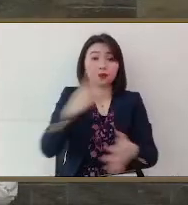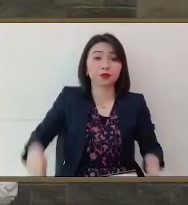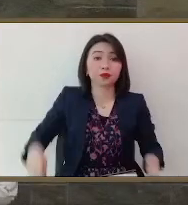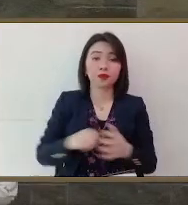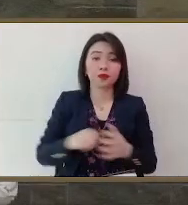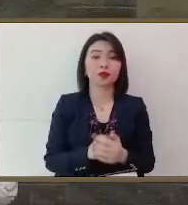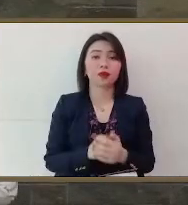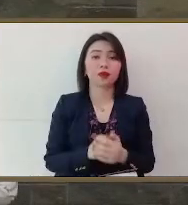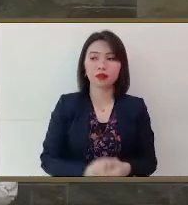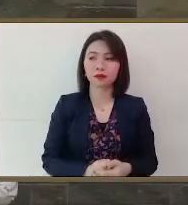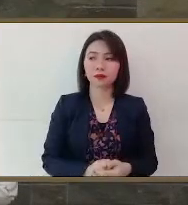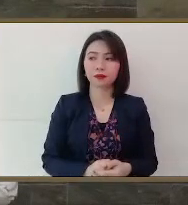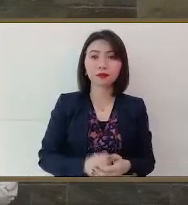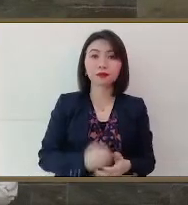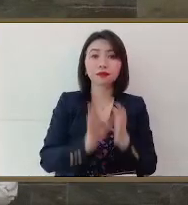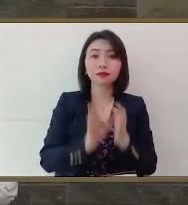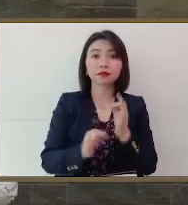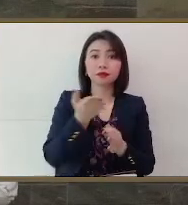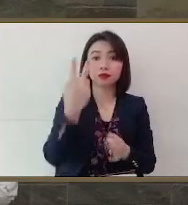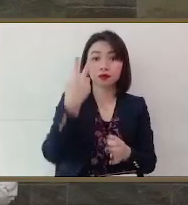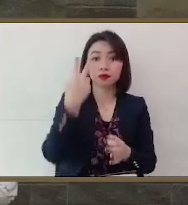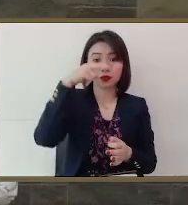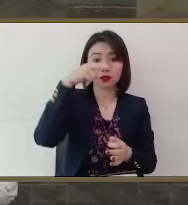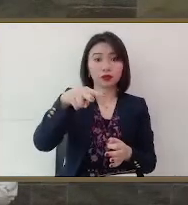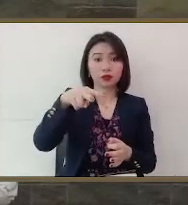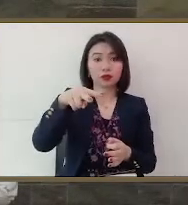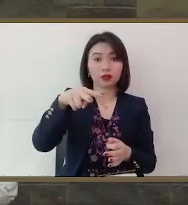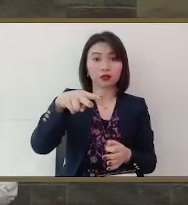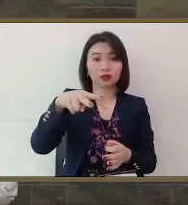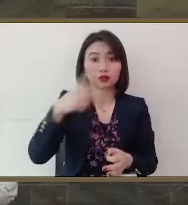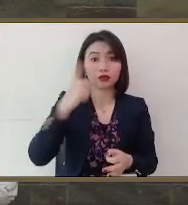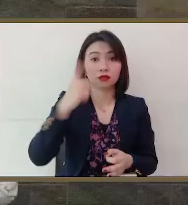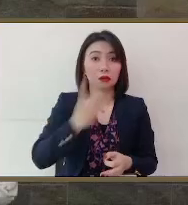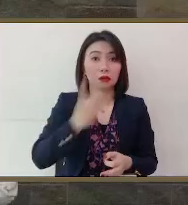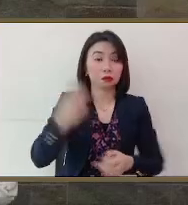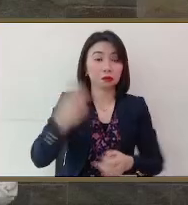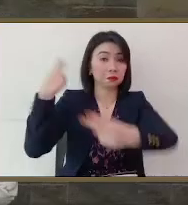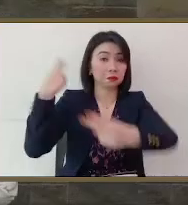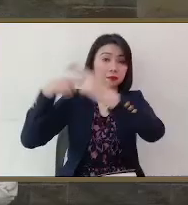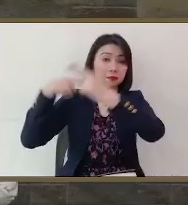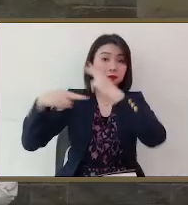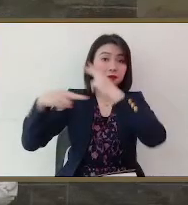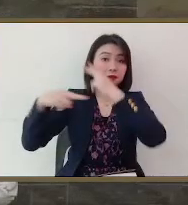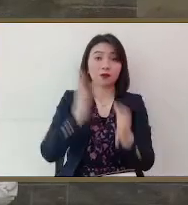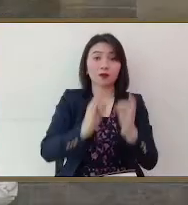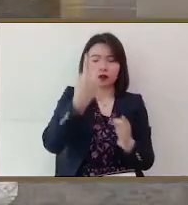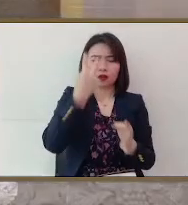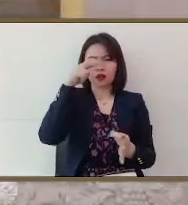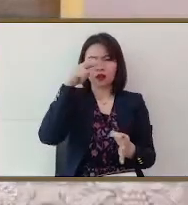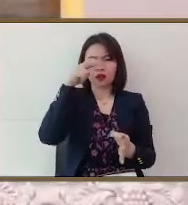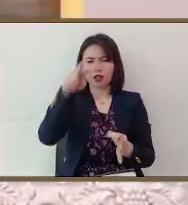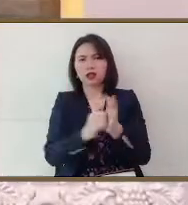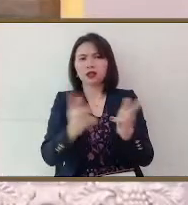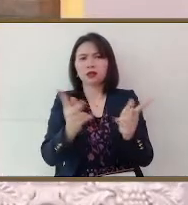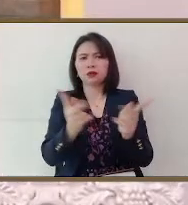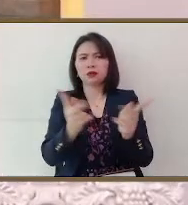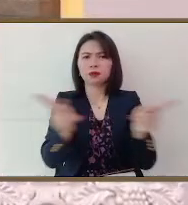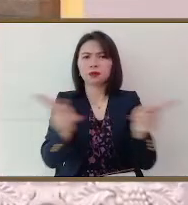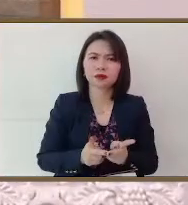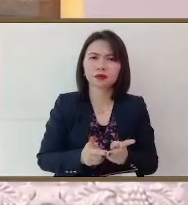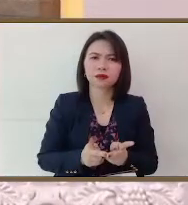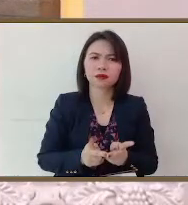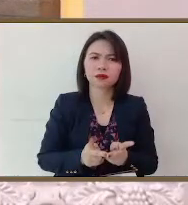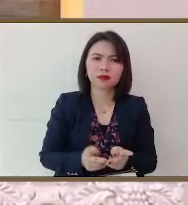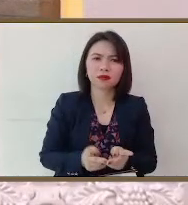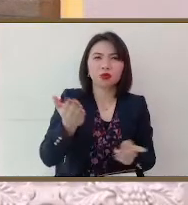Alright? Na pagka tumingin ka doon sa baba, ayon sa history, kapatid, pag tumingin ka doon sa baba ng mga tagal, few minutes, mahihilo ka